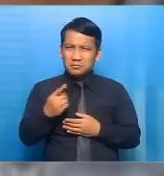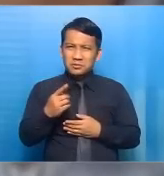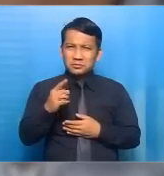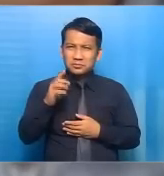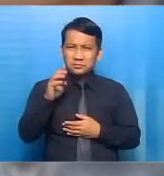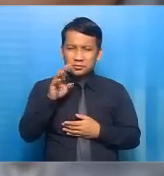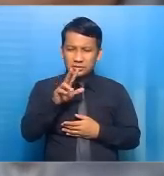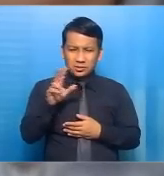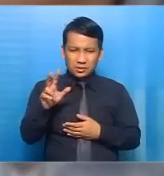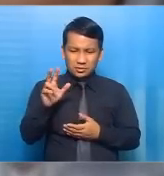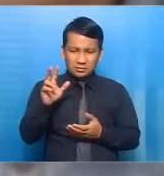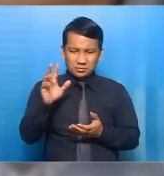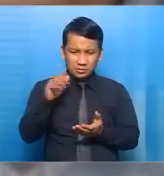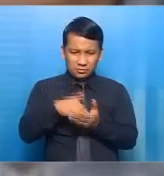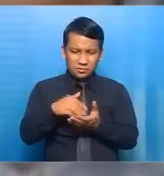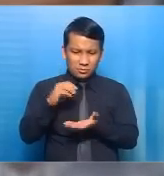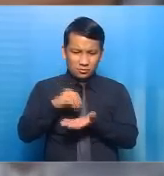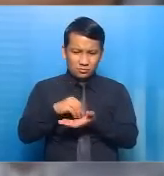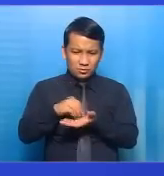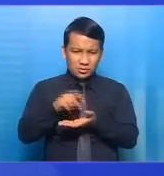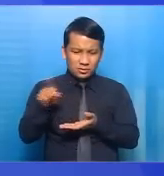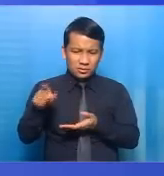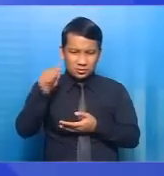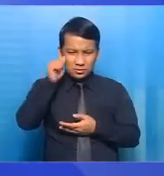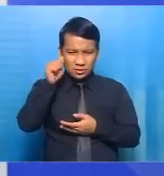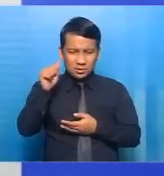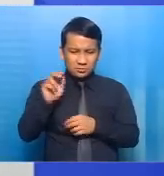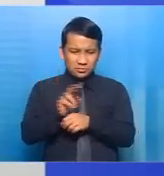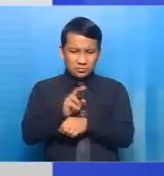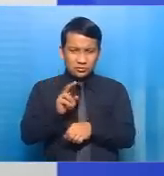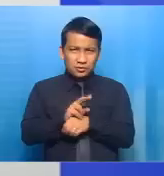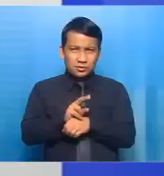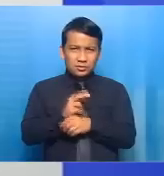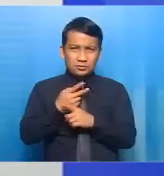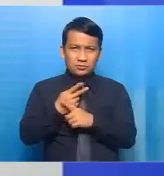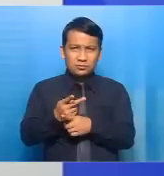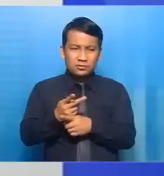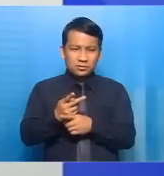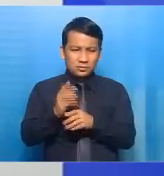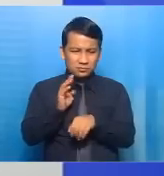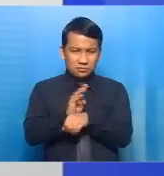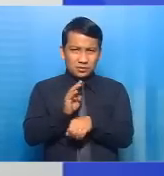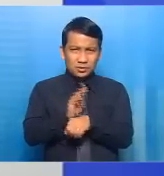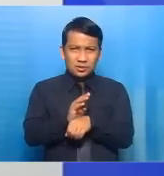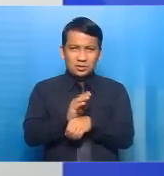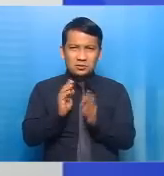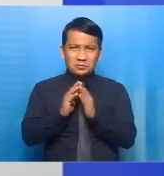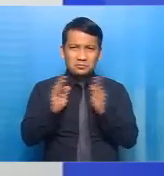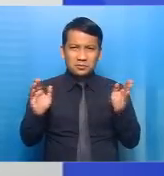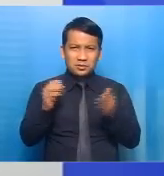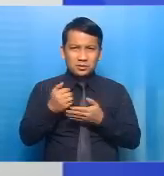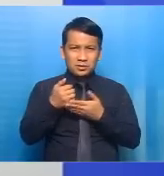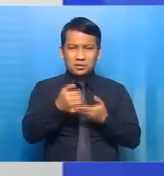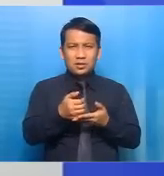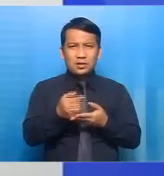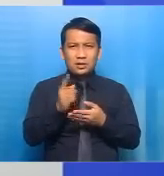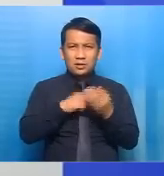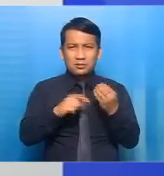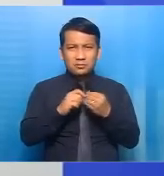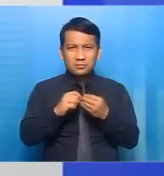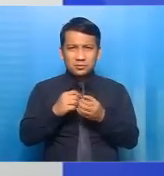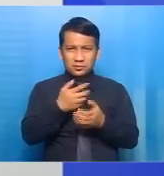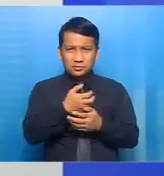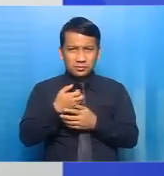kumulang 300,000 pisong utang si Alan na ginamit daw niyang pampunan sa negosyo. Malaking bahagi raw dito ay hiniram